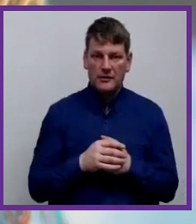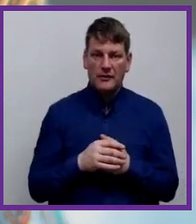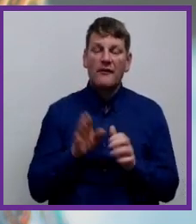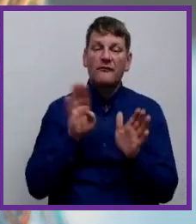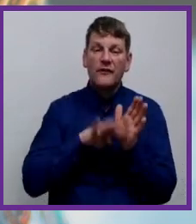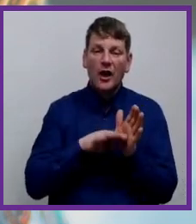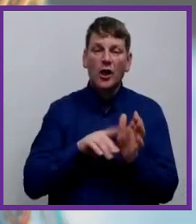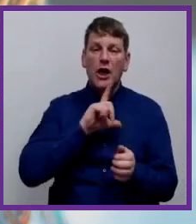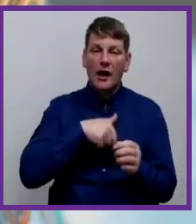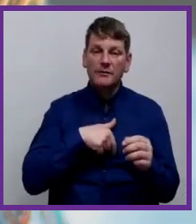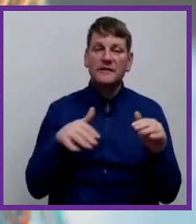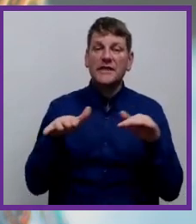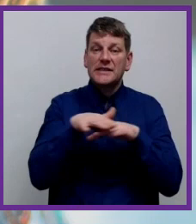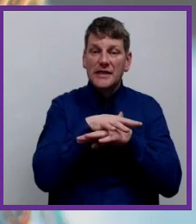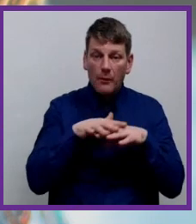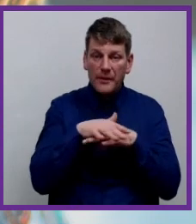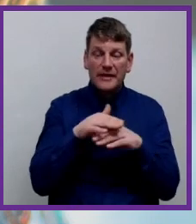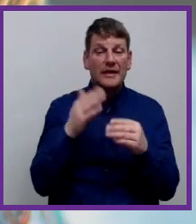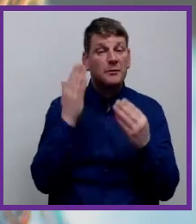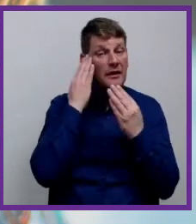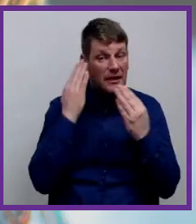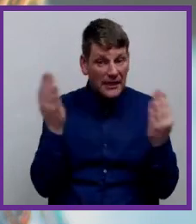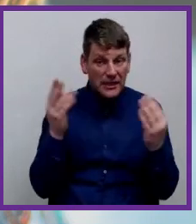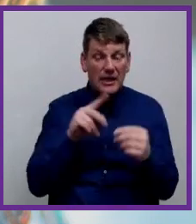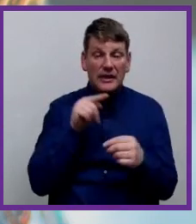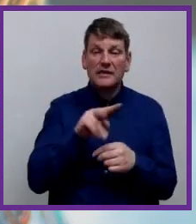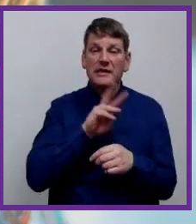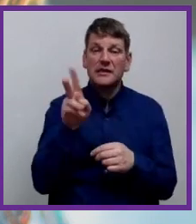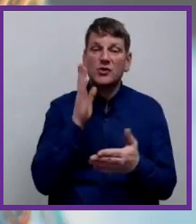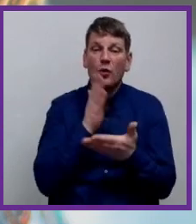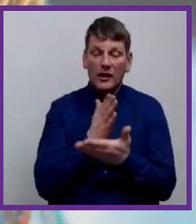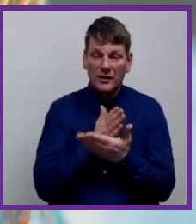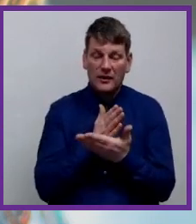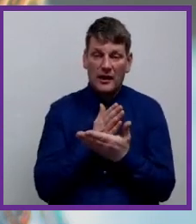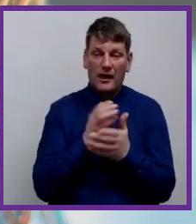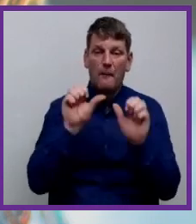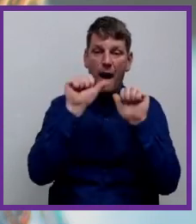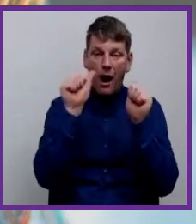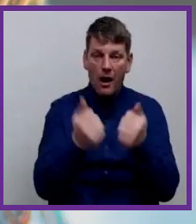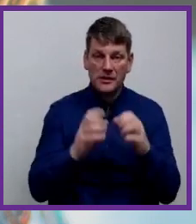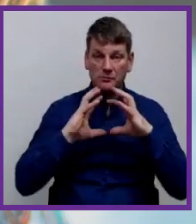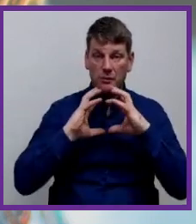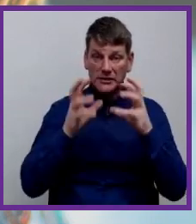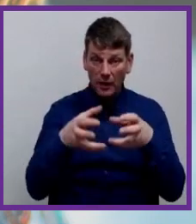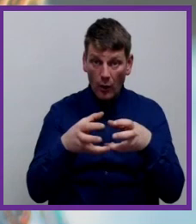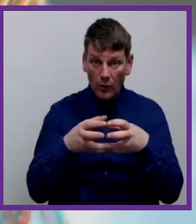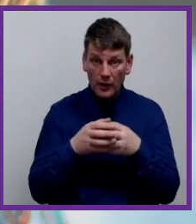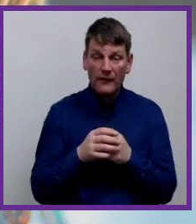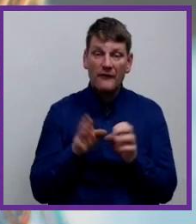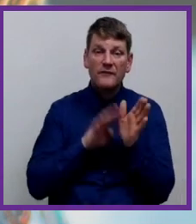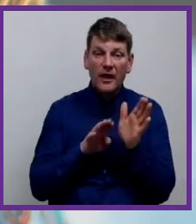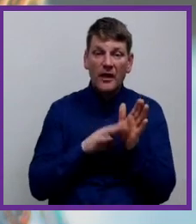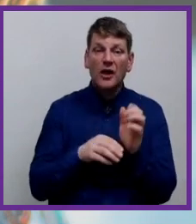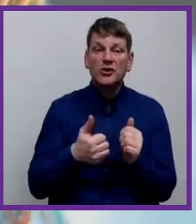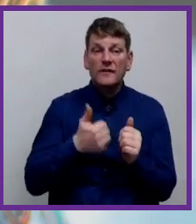Vienkārši Latvijas sabiedrība, nezinot tas, kas notiek mākslas pasaulē, vienkārši viņi